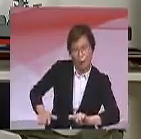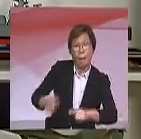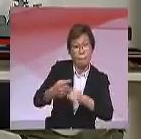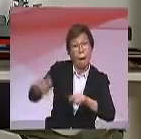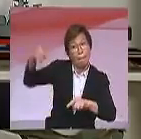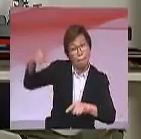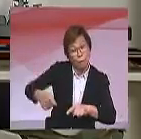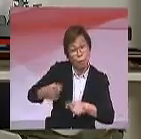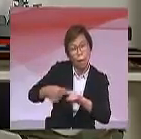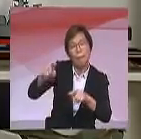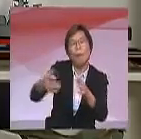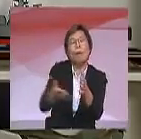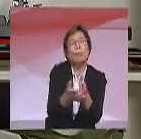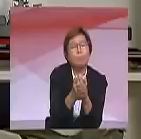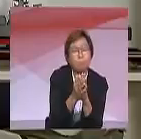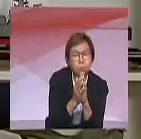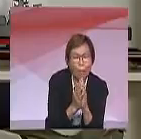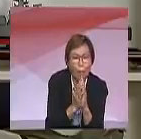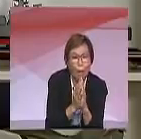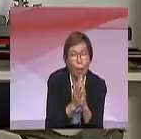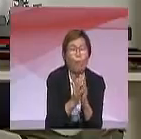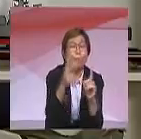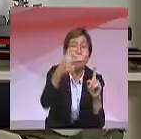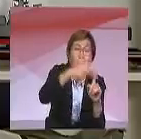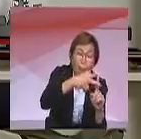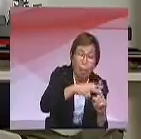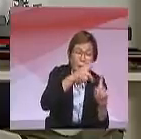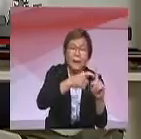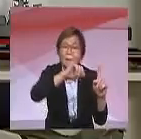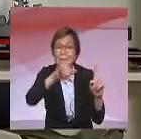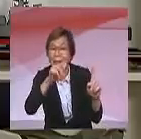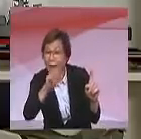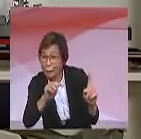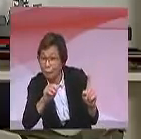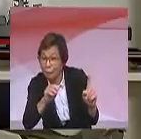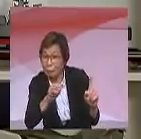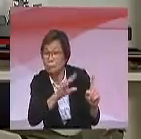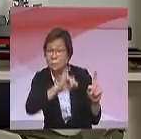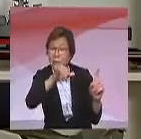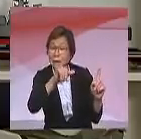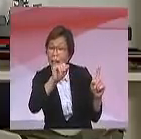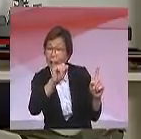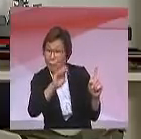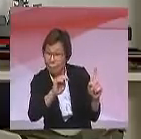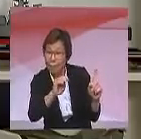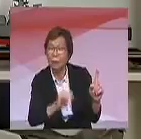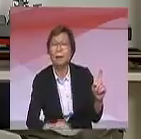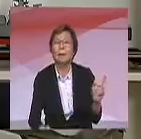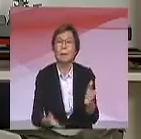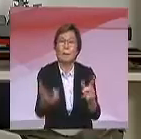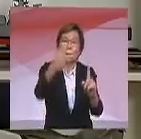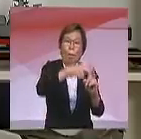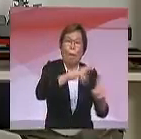Tetapi mereka perlu memohon daripada Jabatan Immigration Malaysia. Dan mereka boleh membuat permohonan melalui